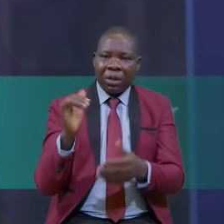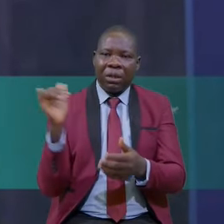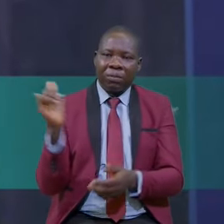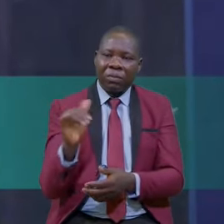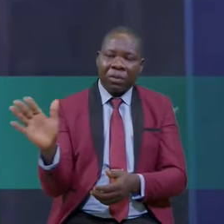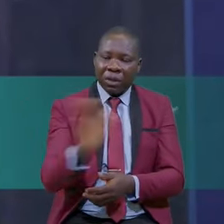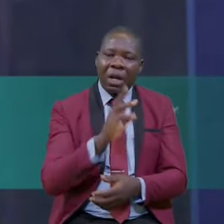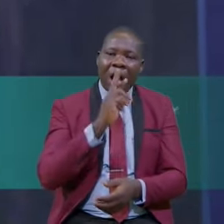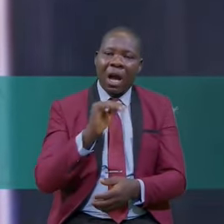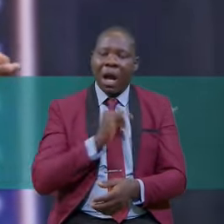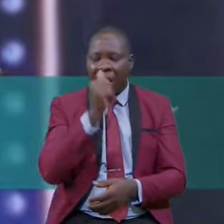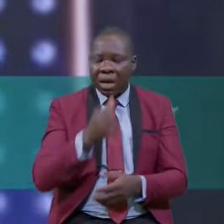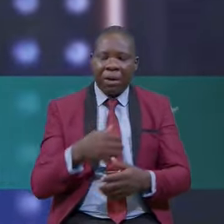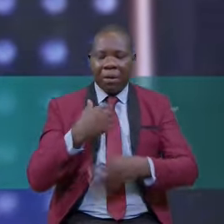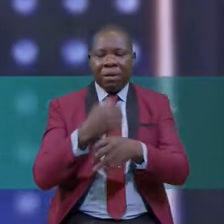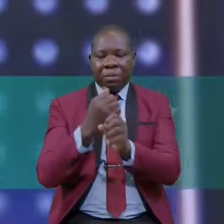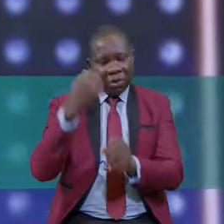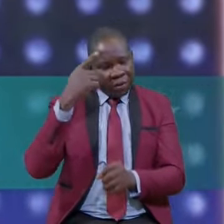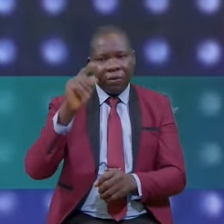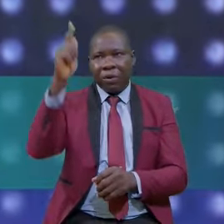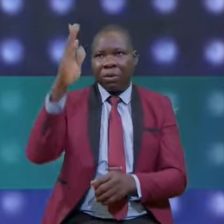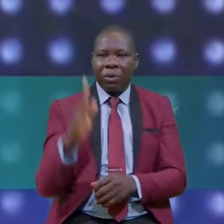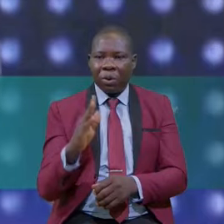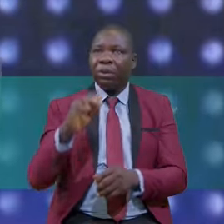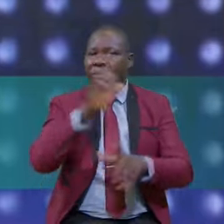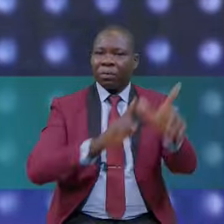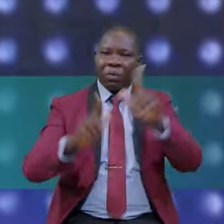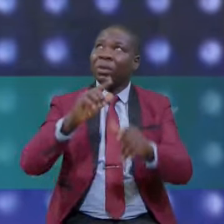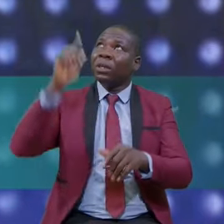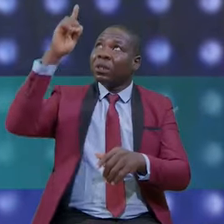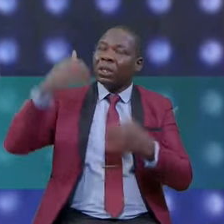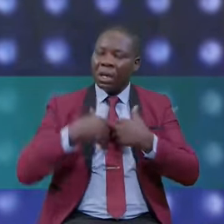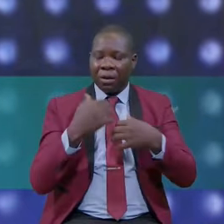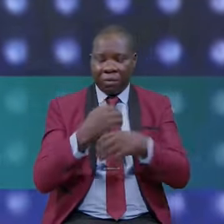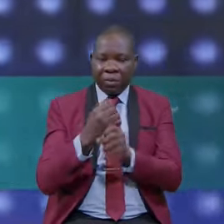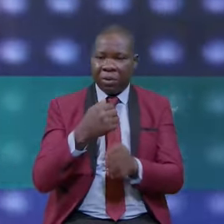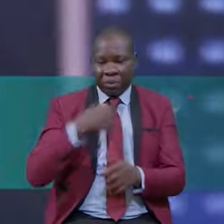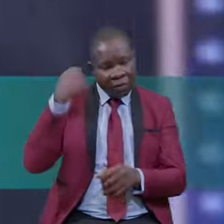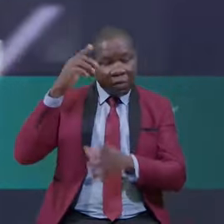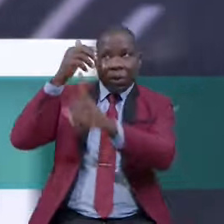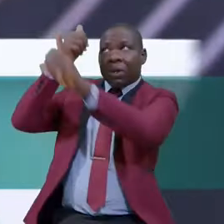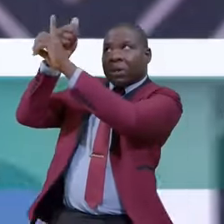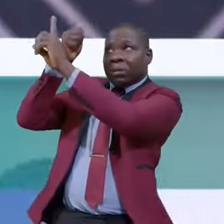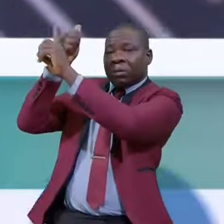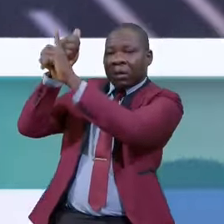for God. Je suis fait pour He has Dieu. Made me for himself. Il m'a Another fait pour call lui. Comes. Somebody is calling you et here. Quelqu'un and